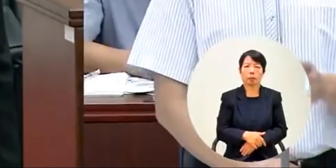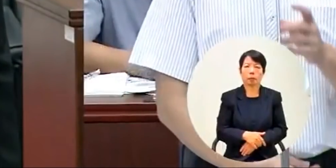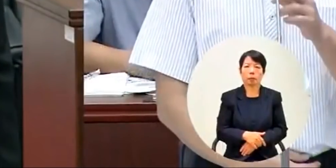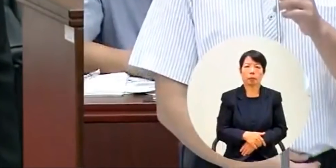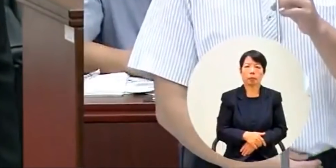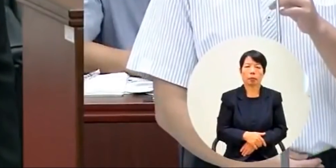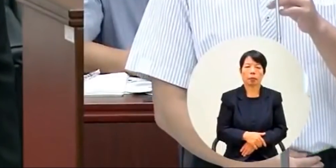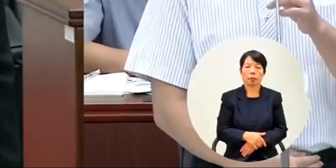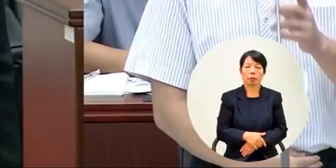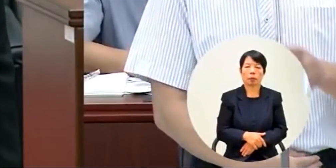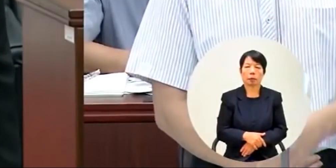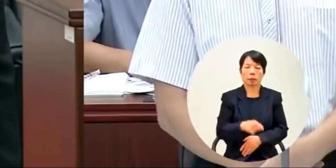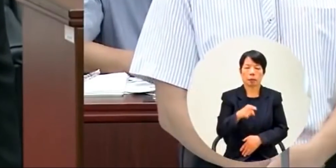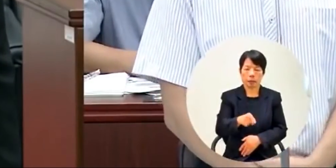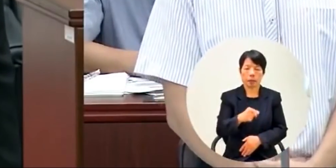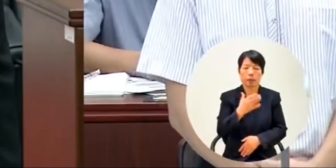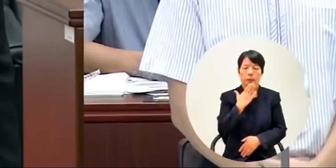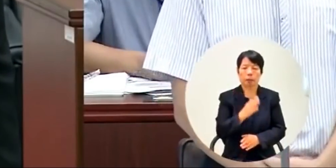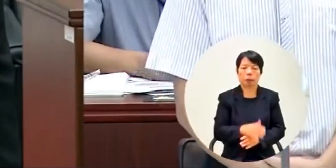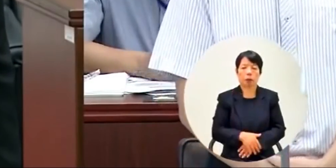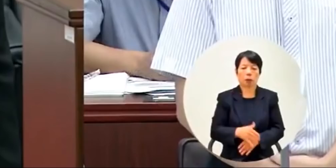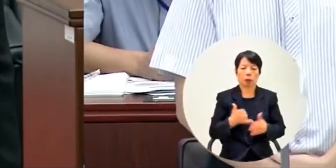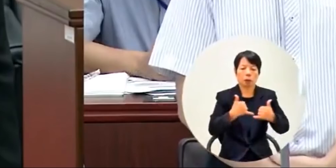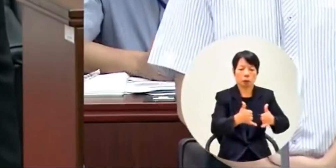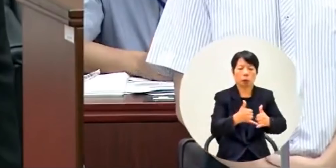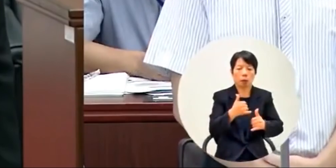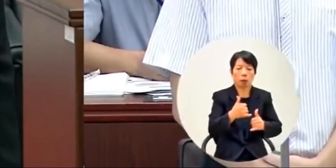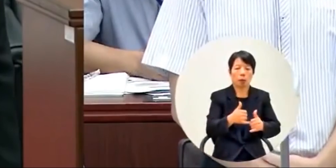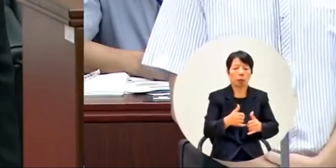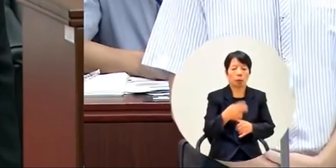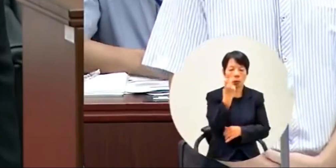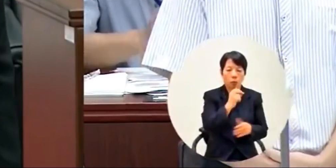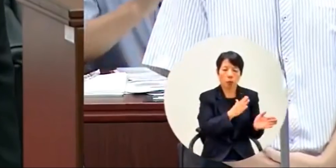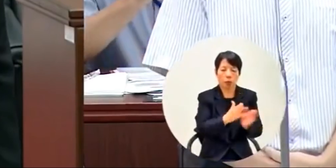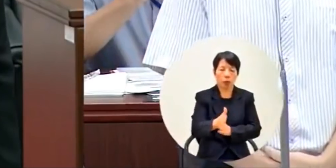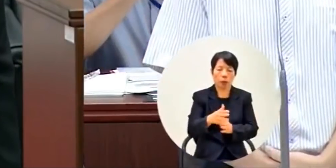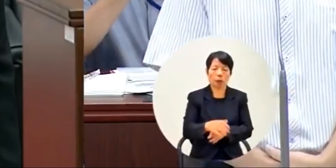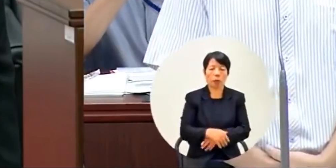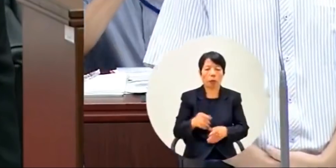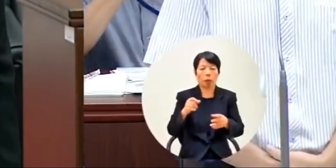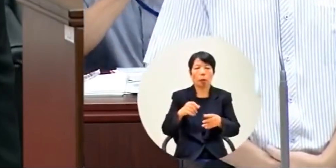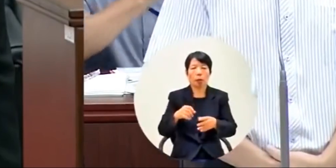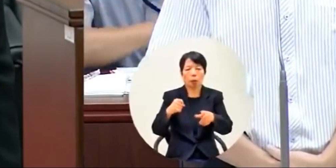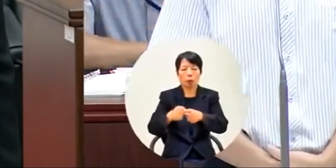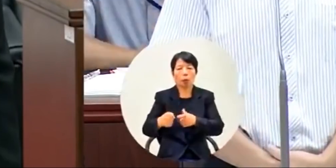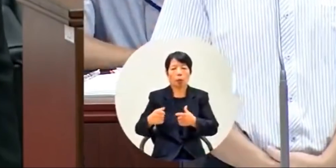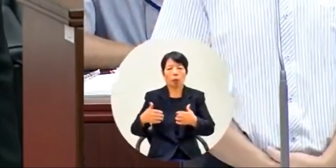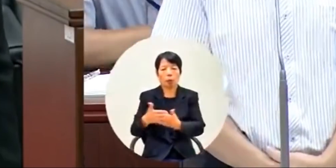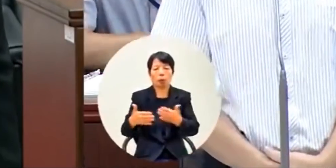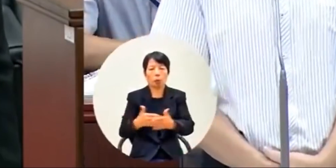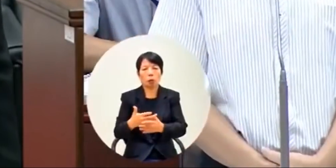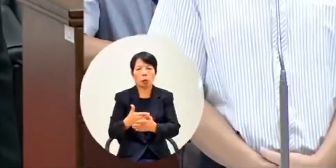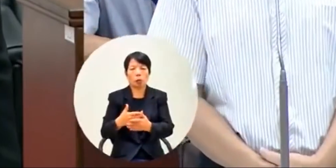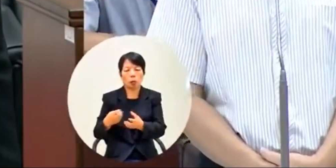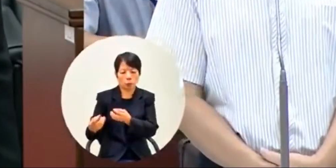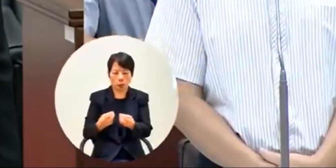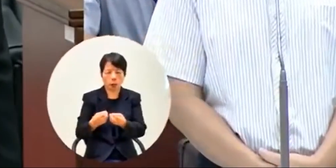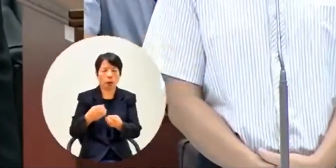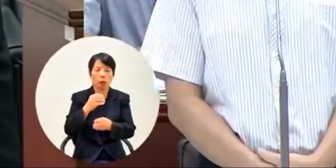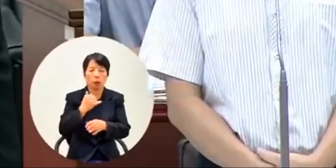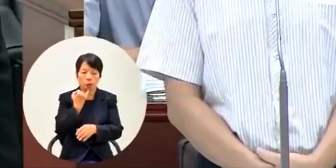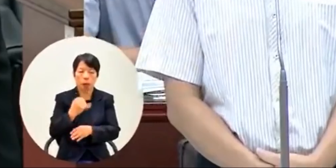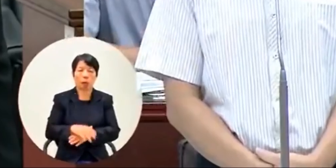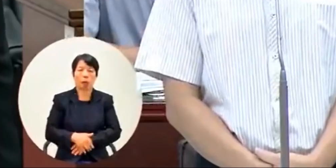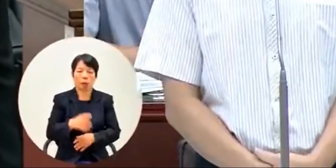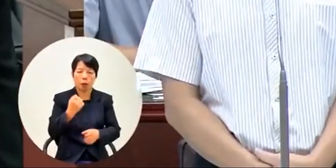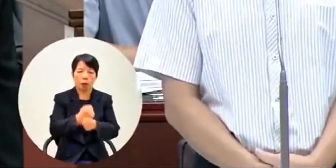谢谢主席，谢议员哦。这个部分因为属于道路管理上面，我们再跟公务局这边来协调，照议员的建议这边看。 对，好，可以做，给我报告